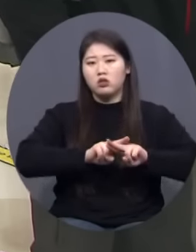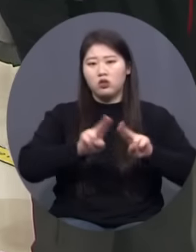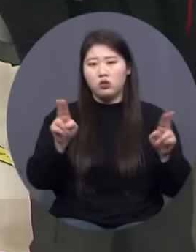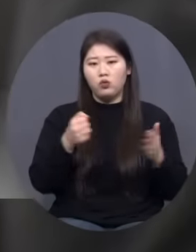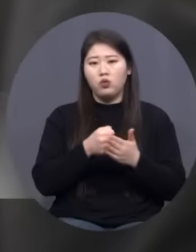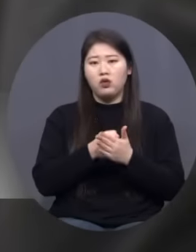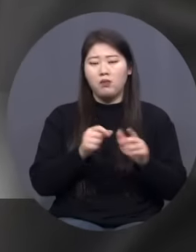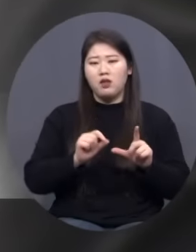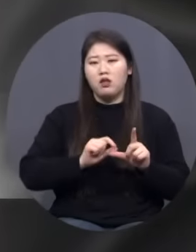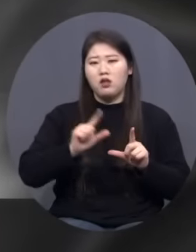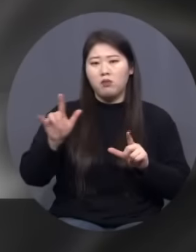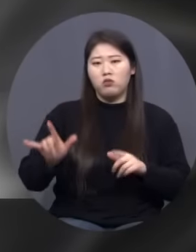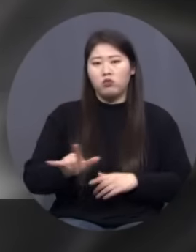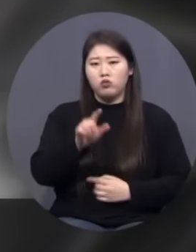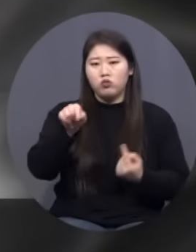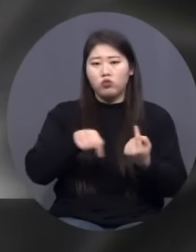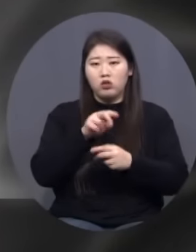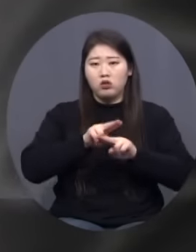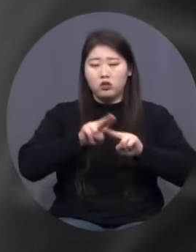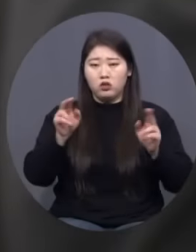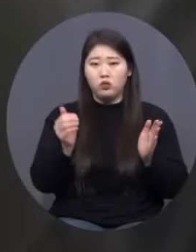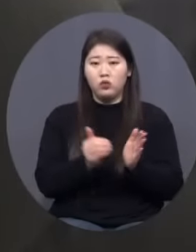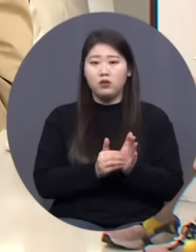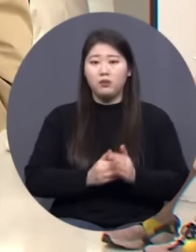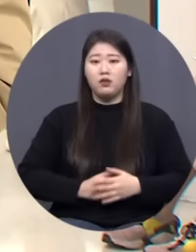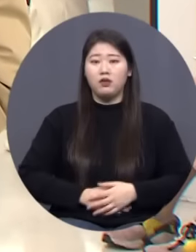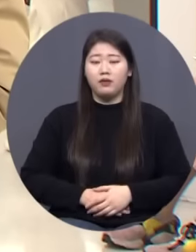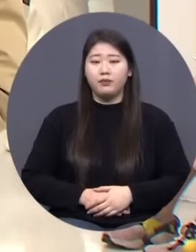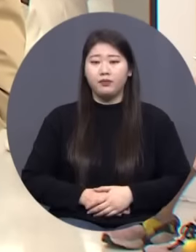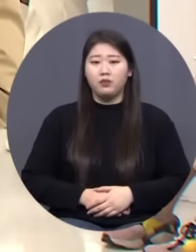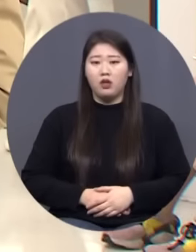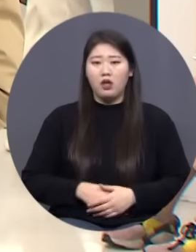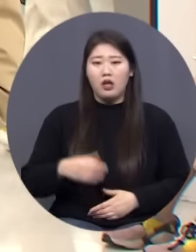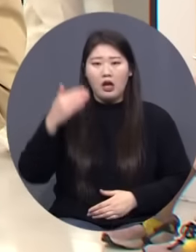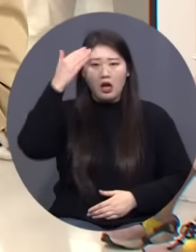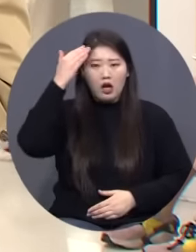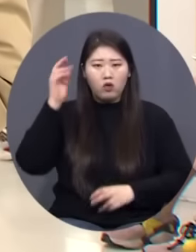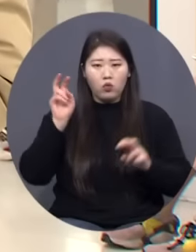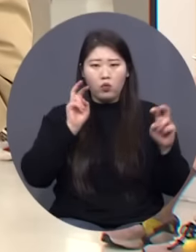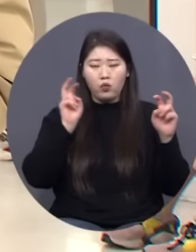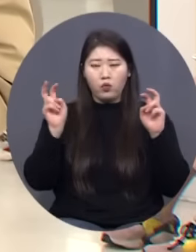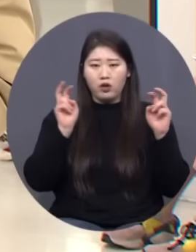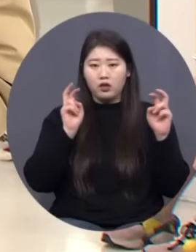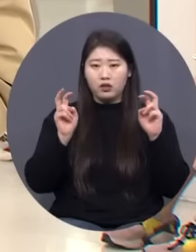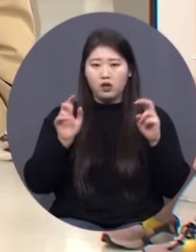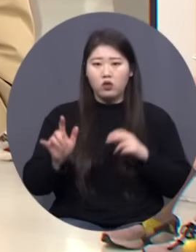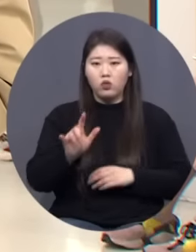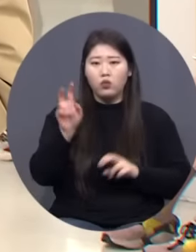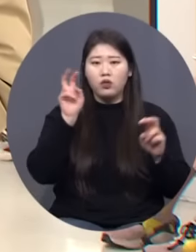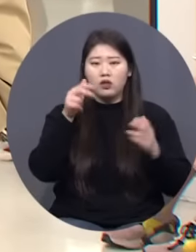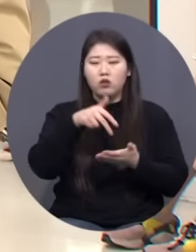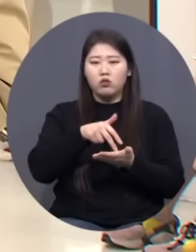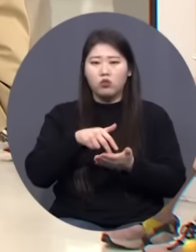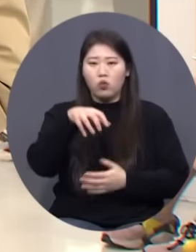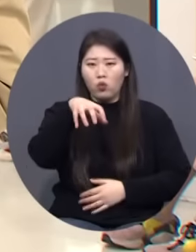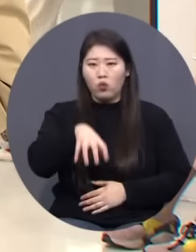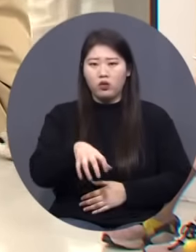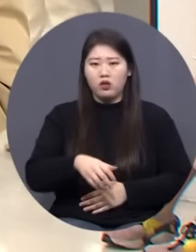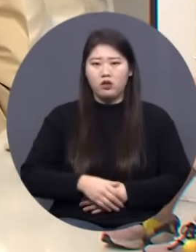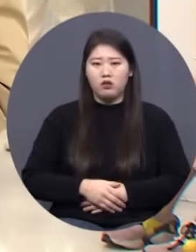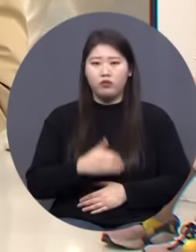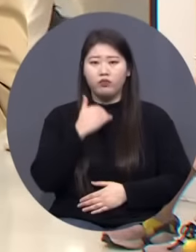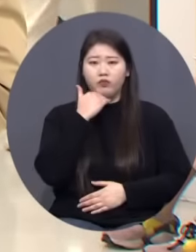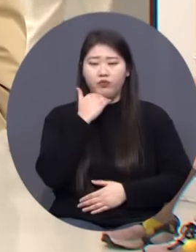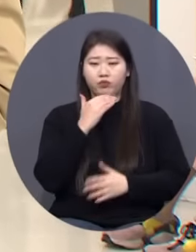사실상 대부분의 항공기 운항이 취소됐습니다. 항공사들이 마련한 결항 승객 전용 카운터에는 종일 승객들의 줄이